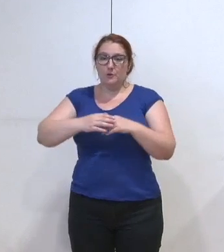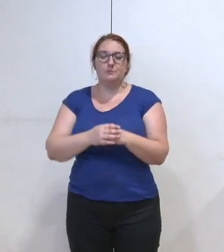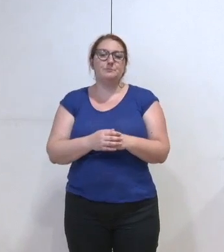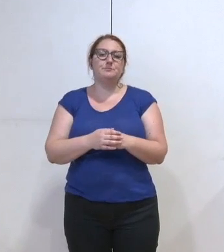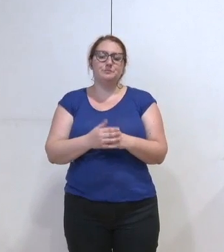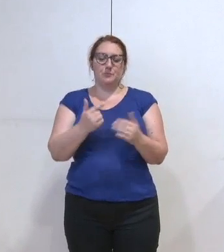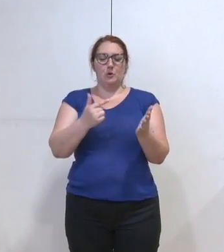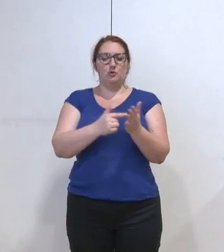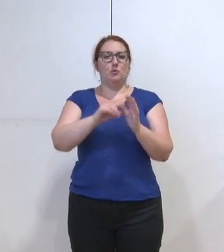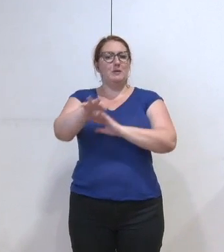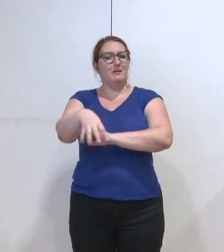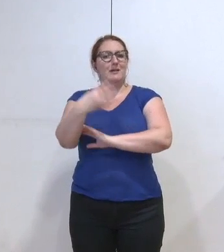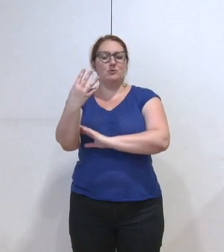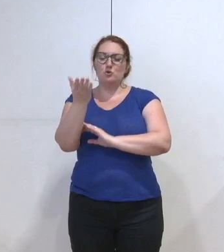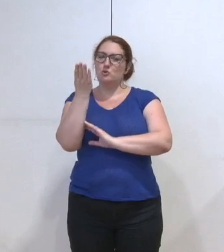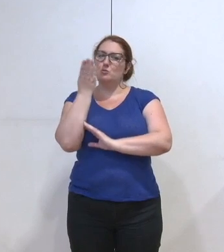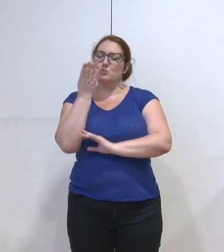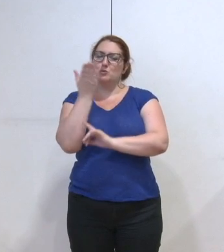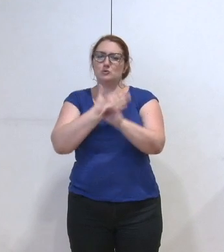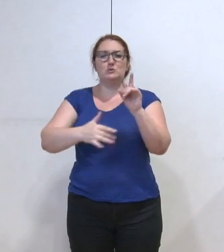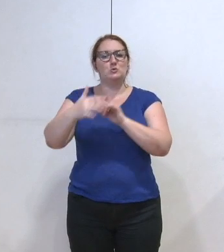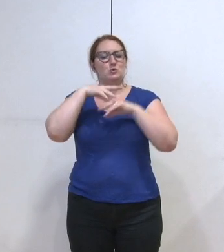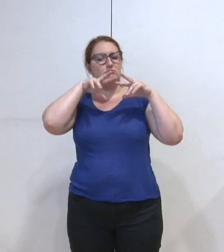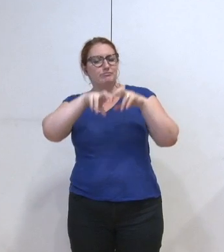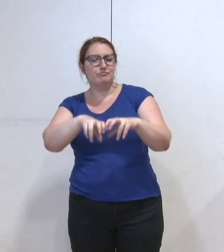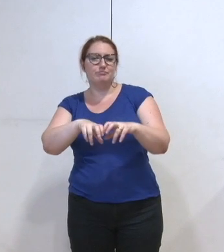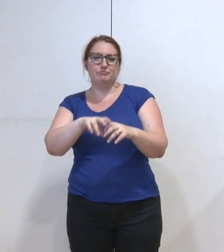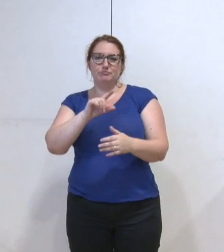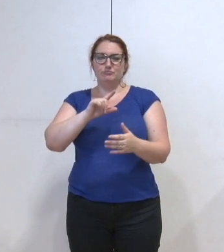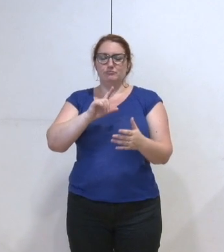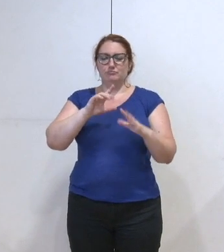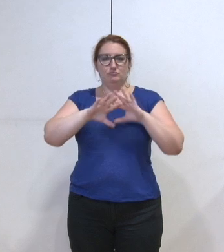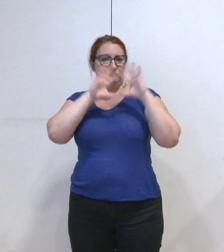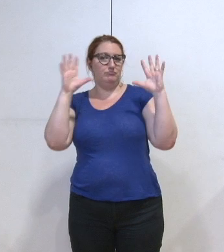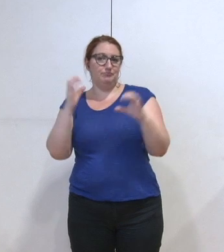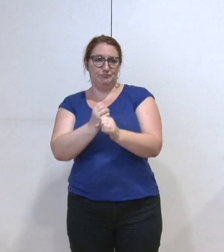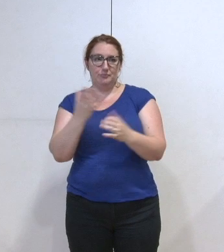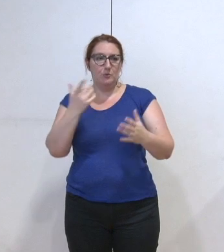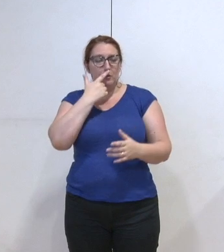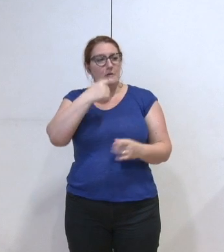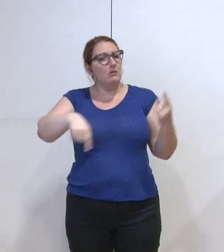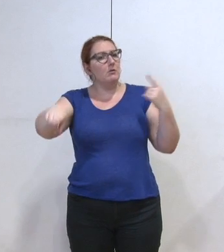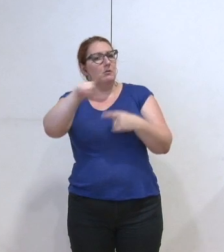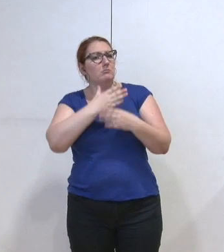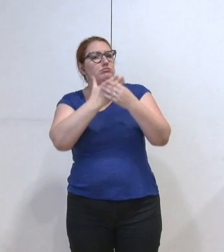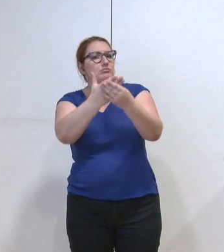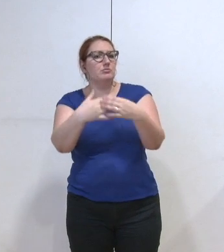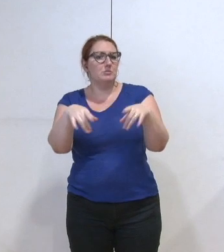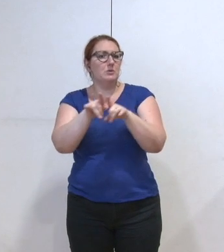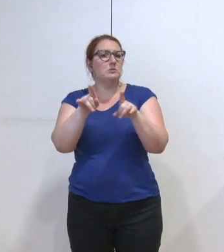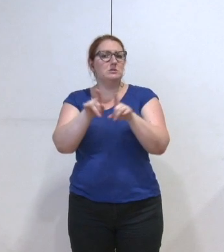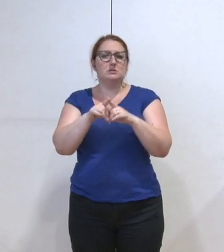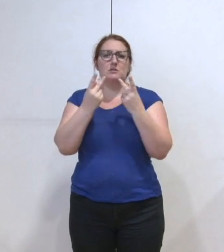2014 donc le document qui est communiqué au conseiller et qui est disponible également en téléchargement sur le site de la